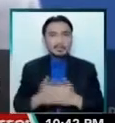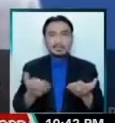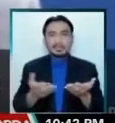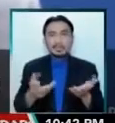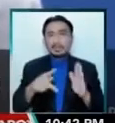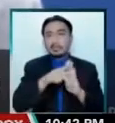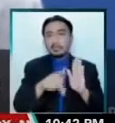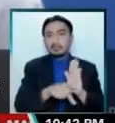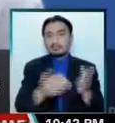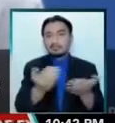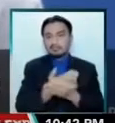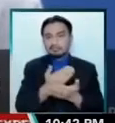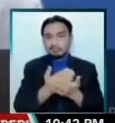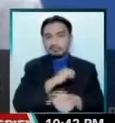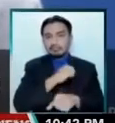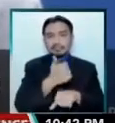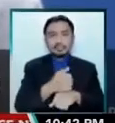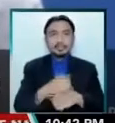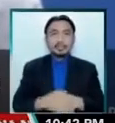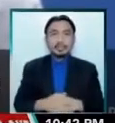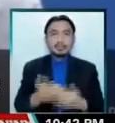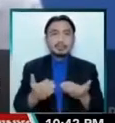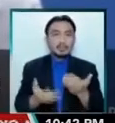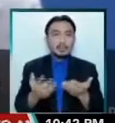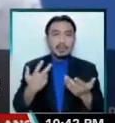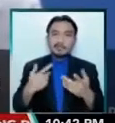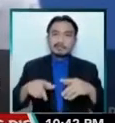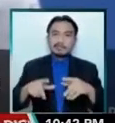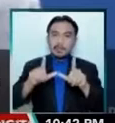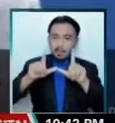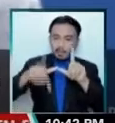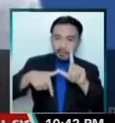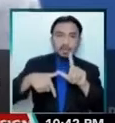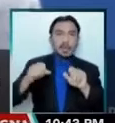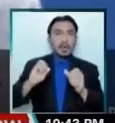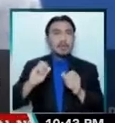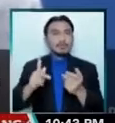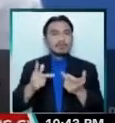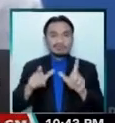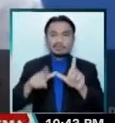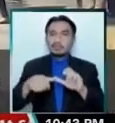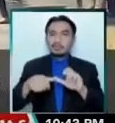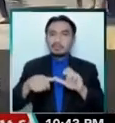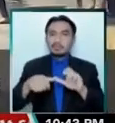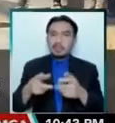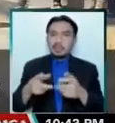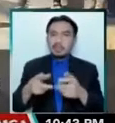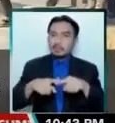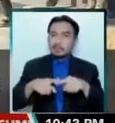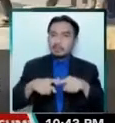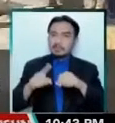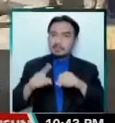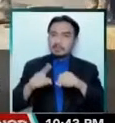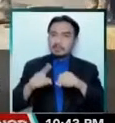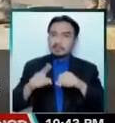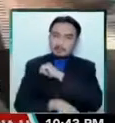ating polisiya. At maaari rin pong suspend or ma-revoke ang kanilang franchise, depende po sa gravity ng offense. At sa